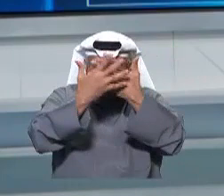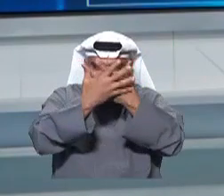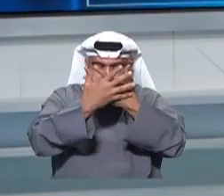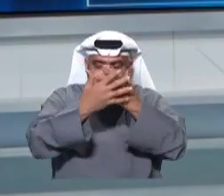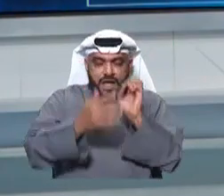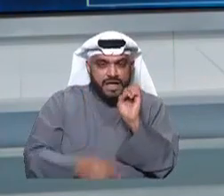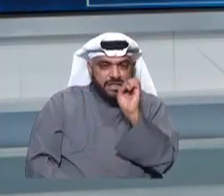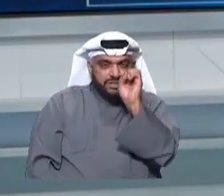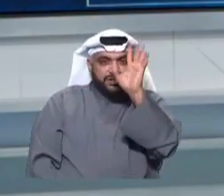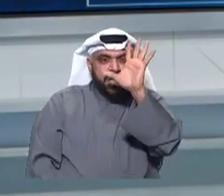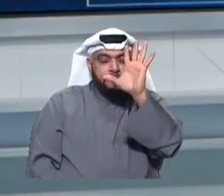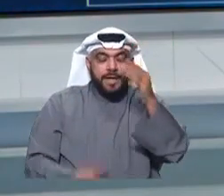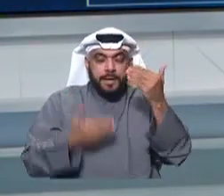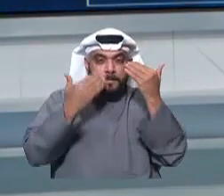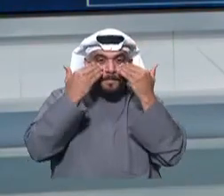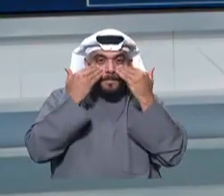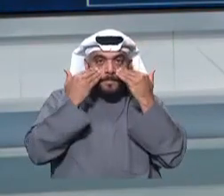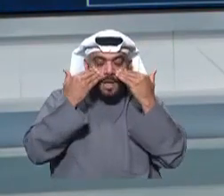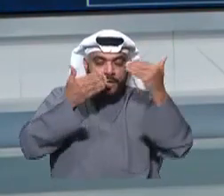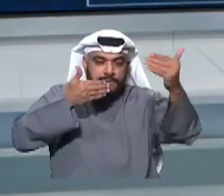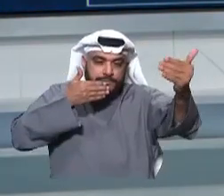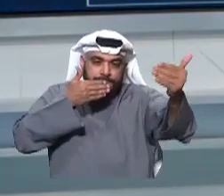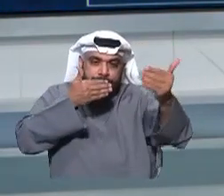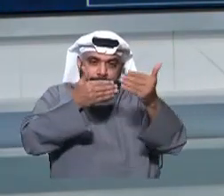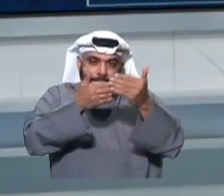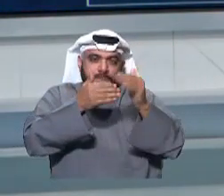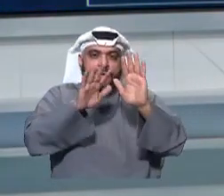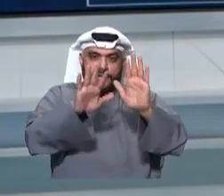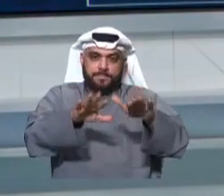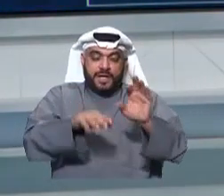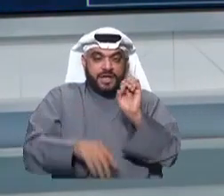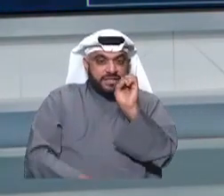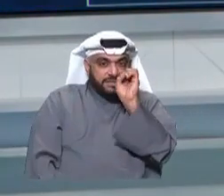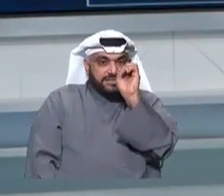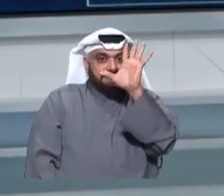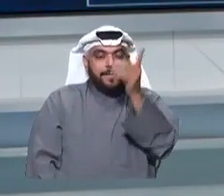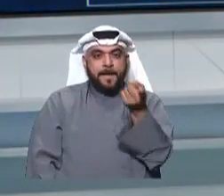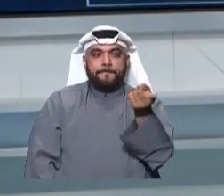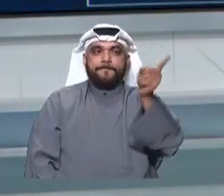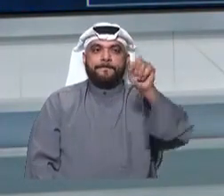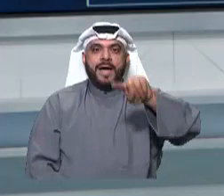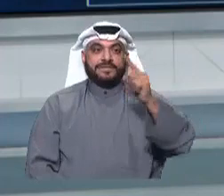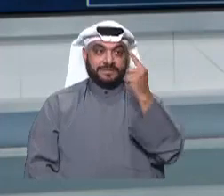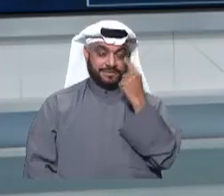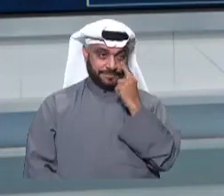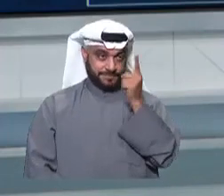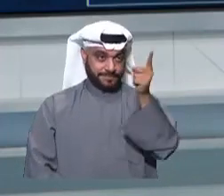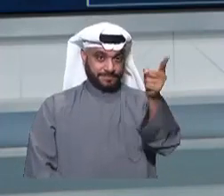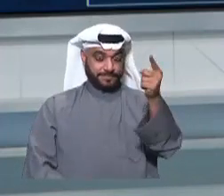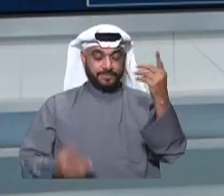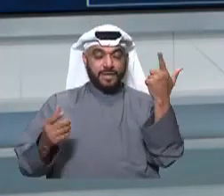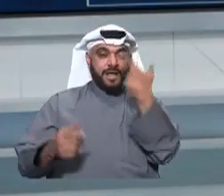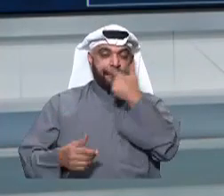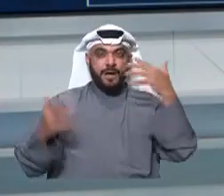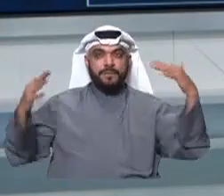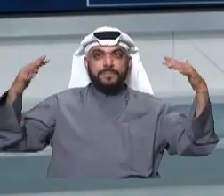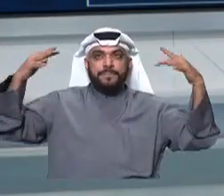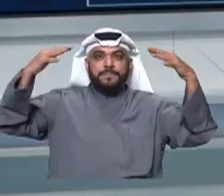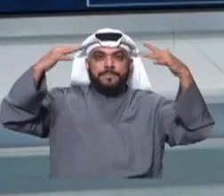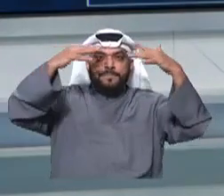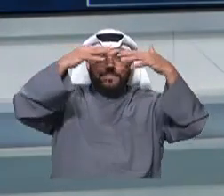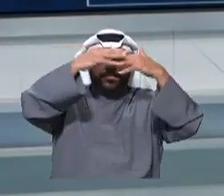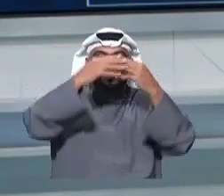لذلك تراجع وتدني مدى الرؤية الأفقية أيضا مستمر معنا في صباح يوم الغد. أجواء أيضا راح تكون غائمة إلى غائمة جزئيا، وراح